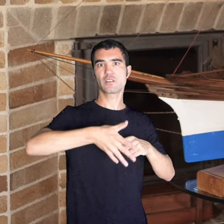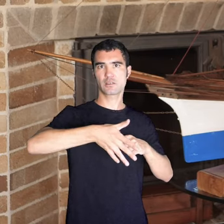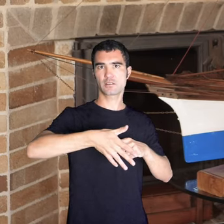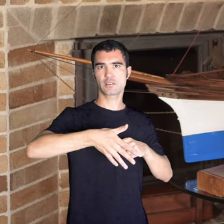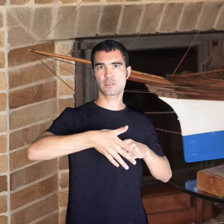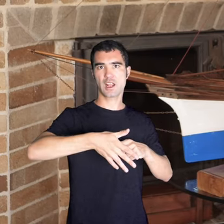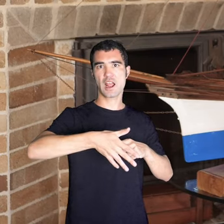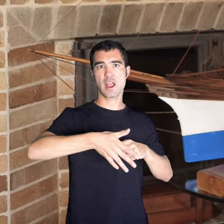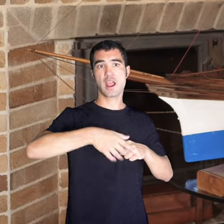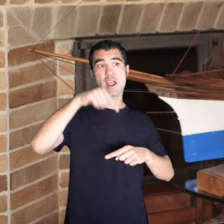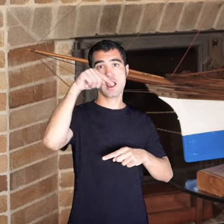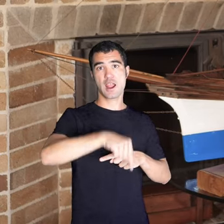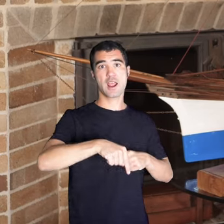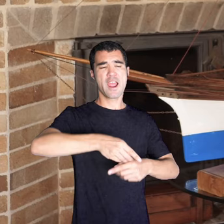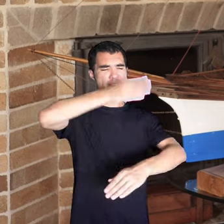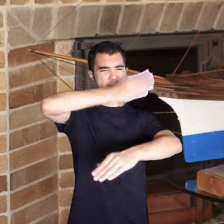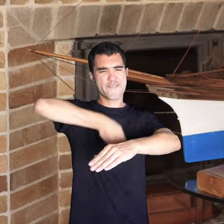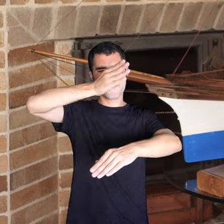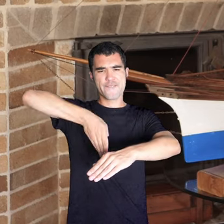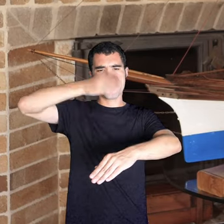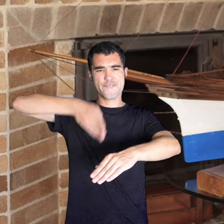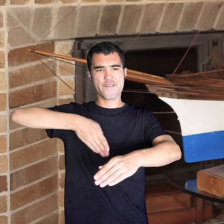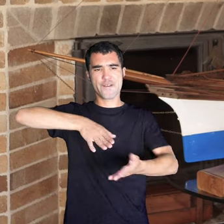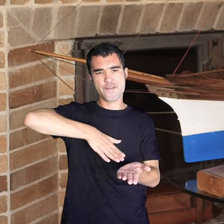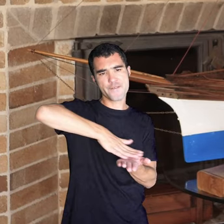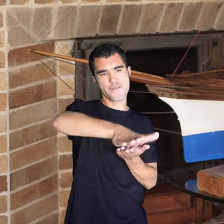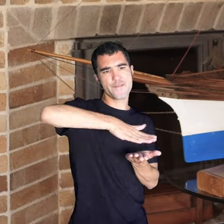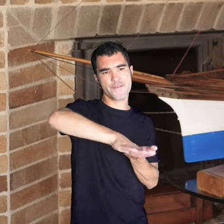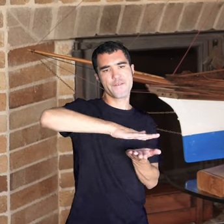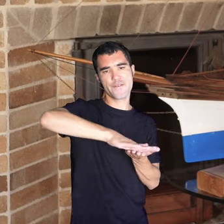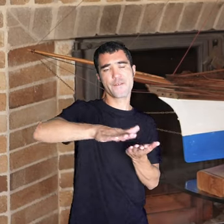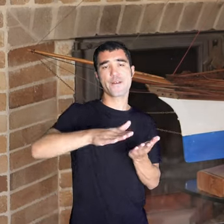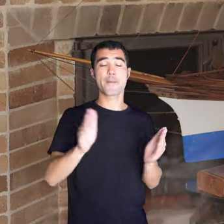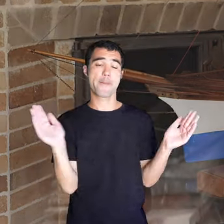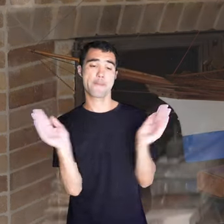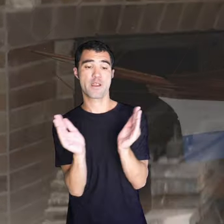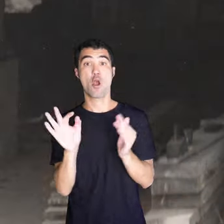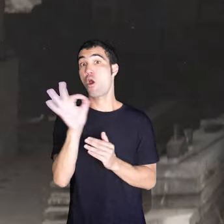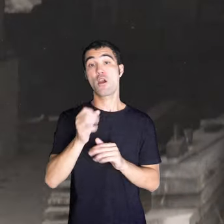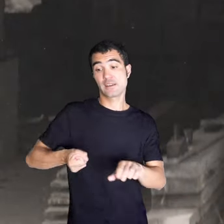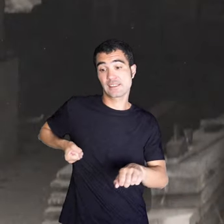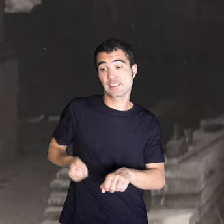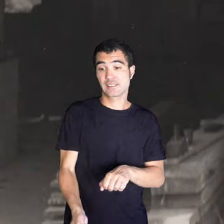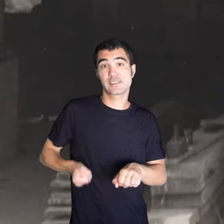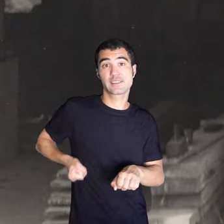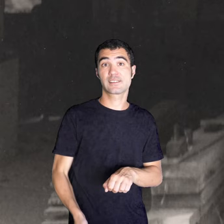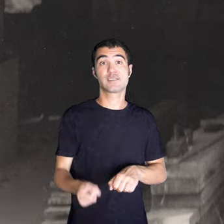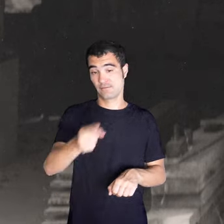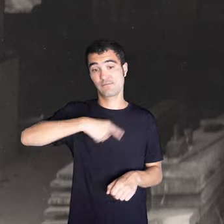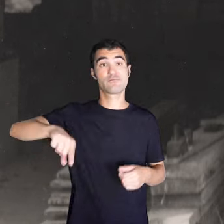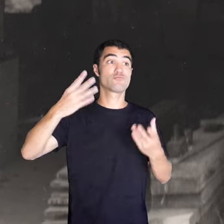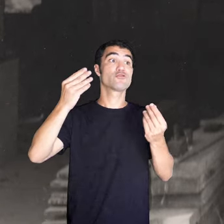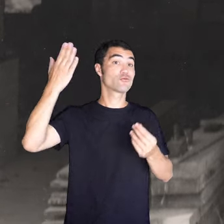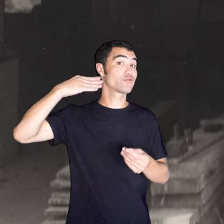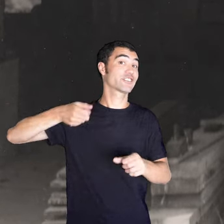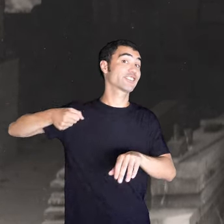ja fos amb un cimfit més petit o amb una serra, perquè molta cosa se feia també a